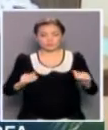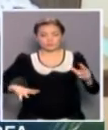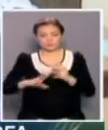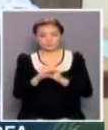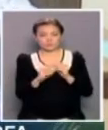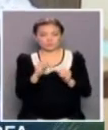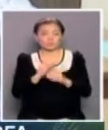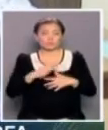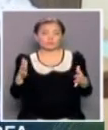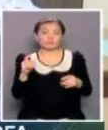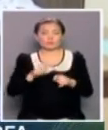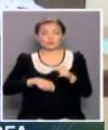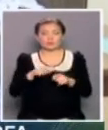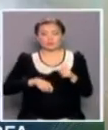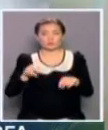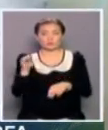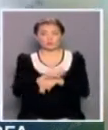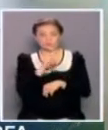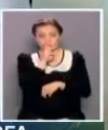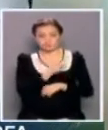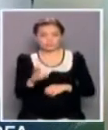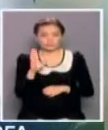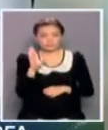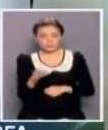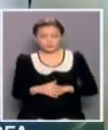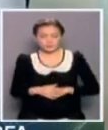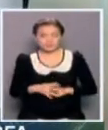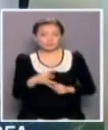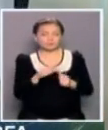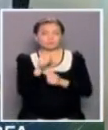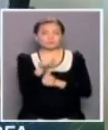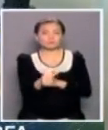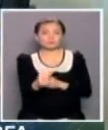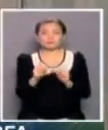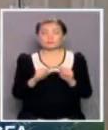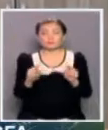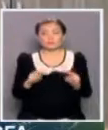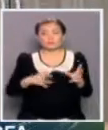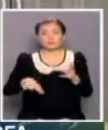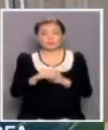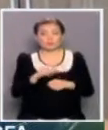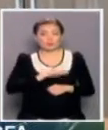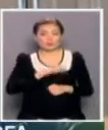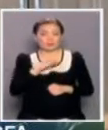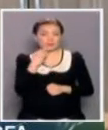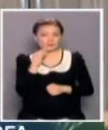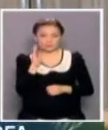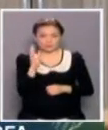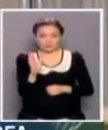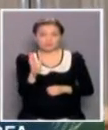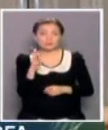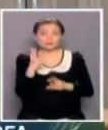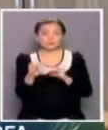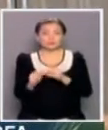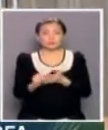мұғалімдеріне 10-нан астам бағыт бойынша қосымша ақы төленетінін айтты. Бұдан бөлек, мектеп мұғалімдерінің жұмысы жеңілдейді. Сәлде